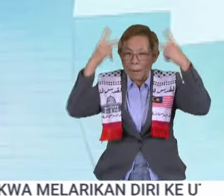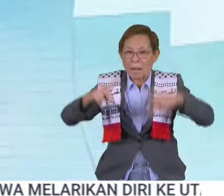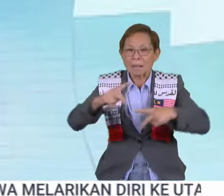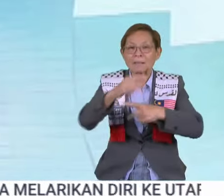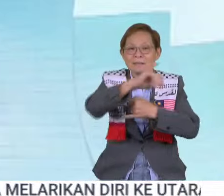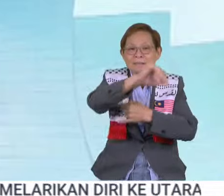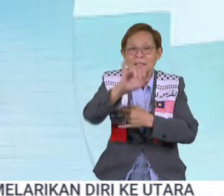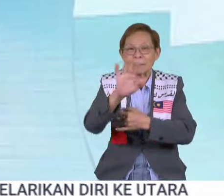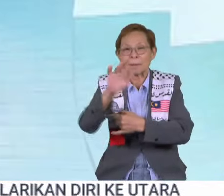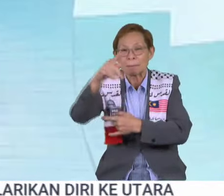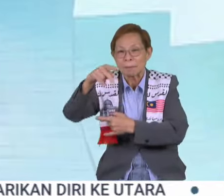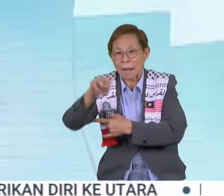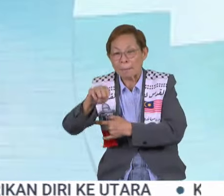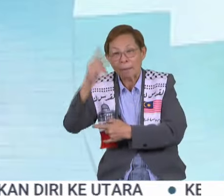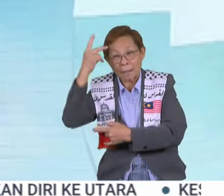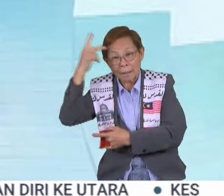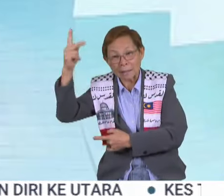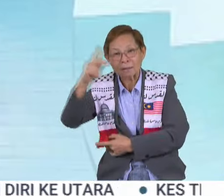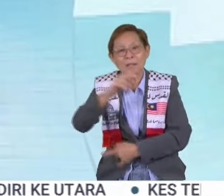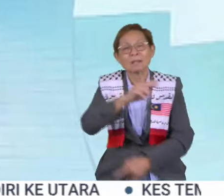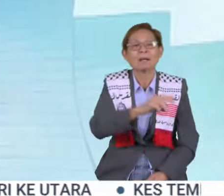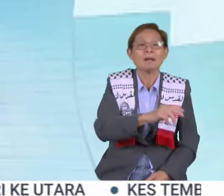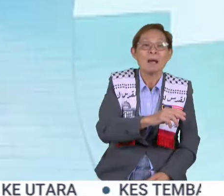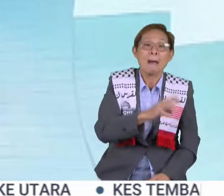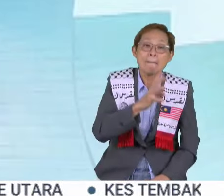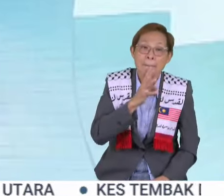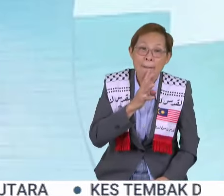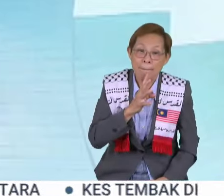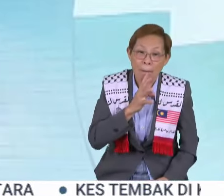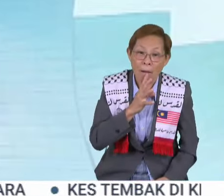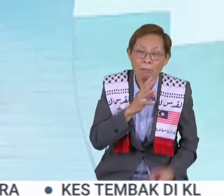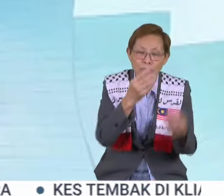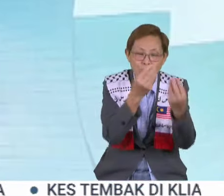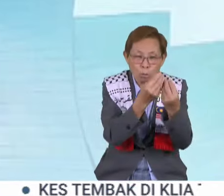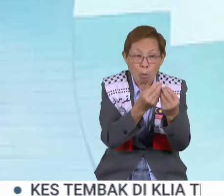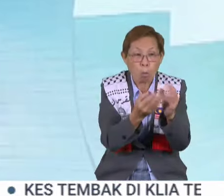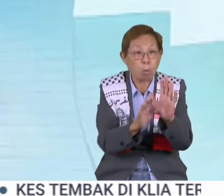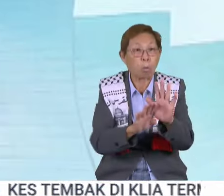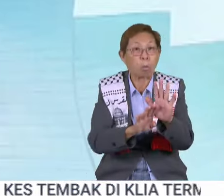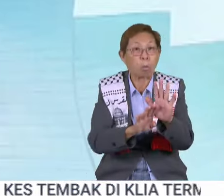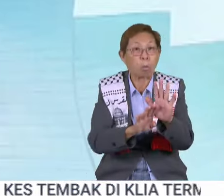Penyelamat Malaysia JBPM Kelantan, Muhammad Wildan Azhari berkata angka itu agak tinggi kerana berlaku